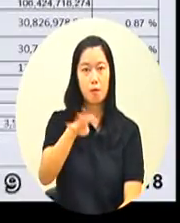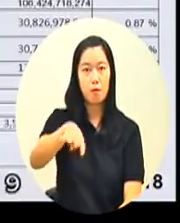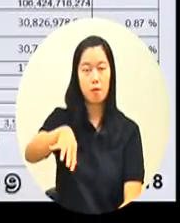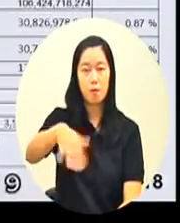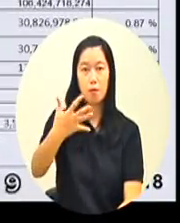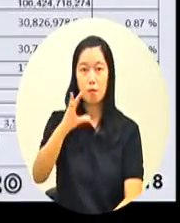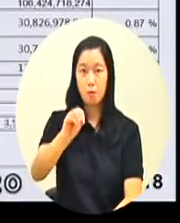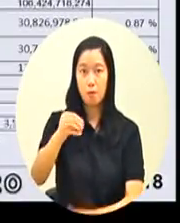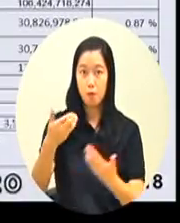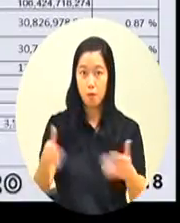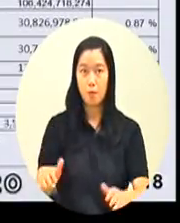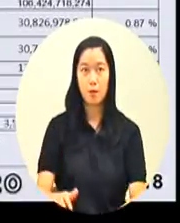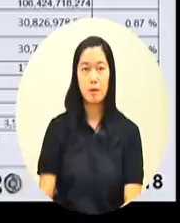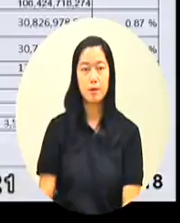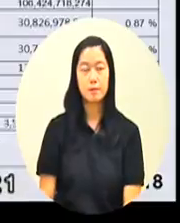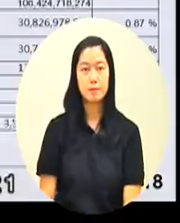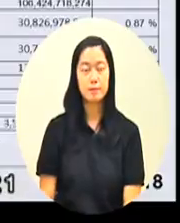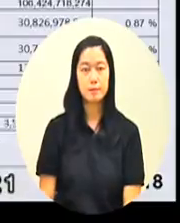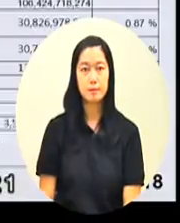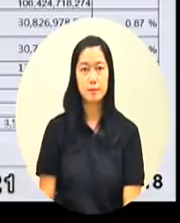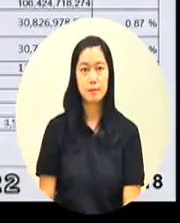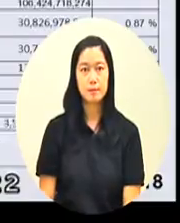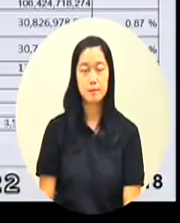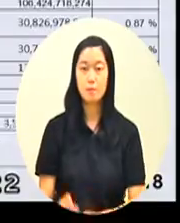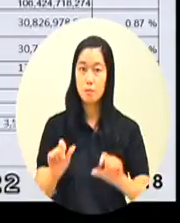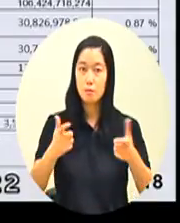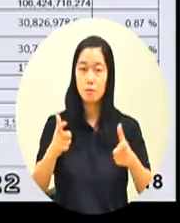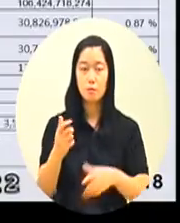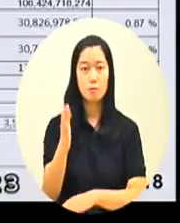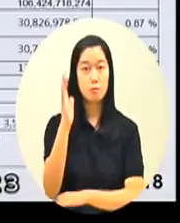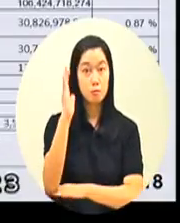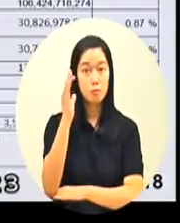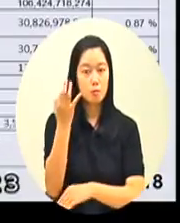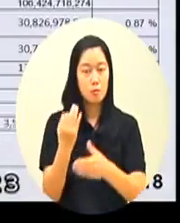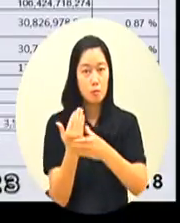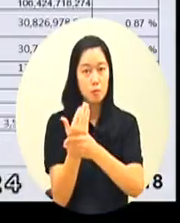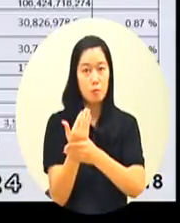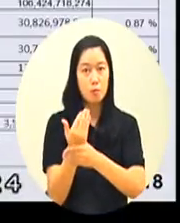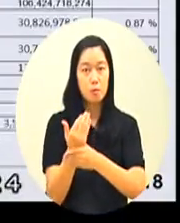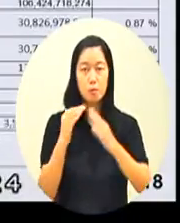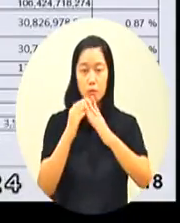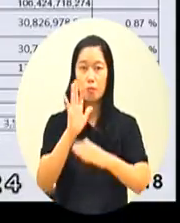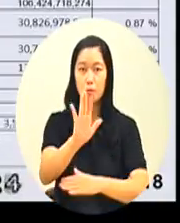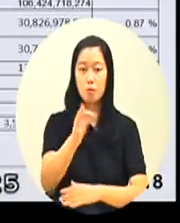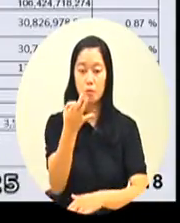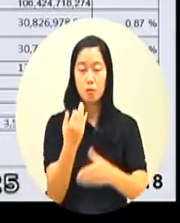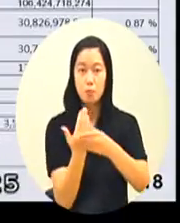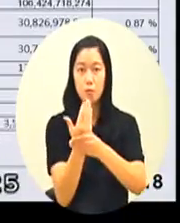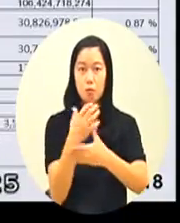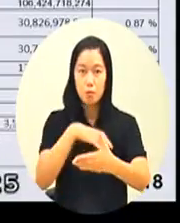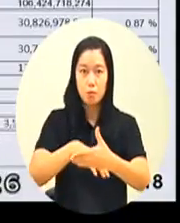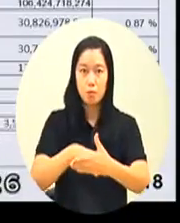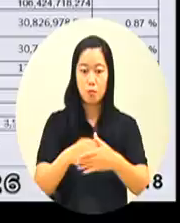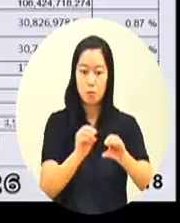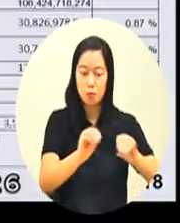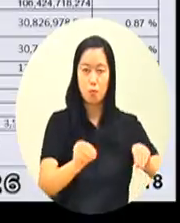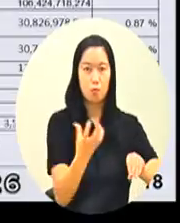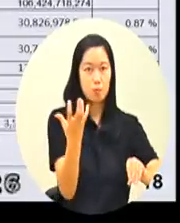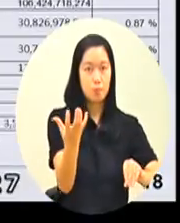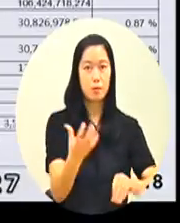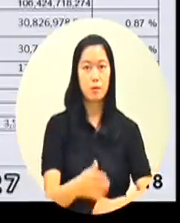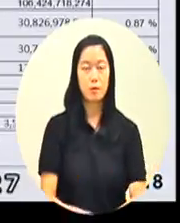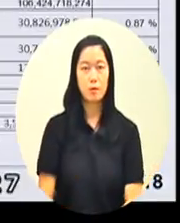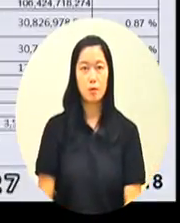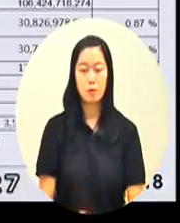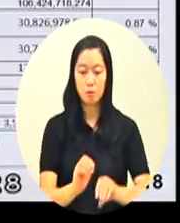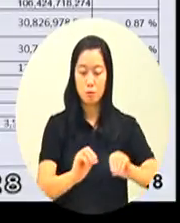4500多万。那当然非公用在这些私有财产里面，土地是占最大宗，